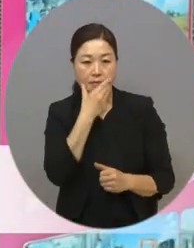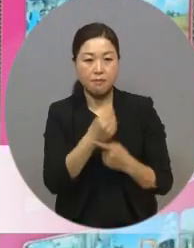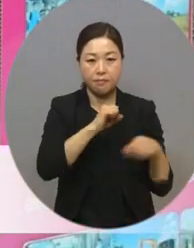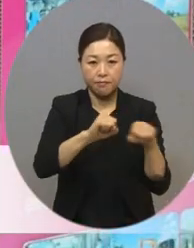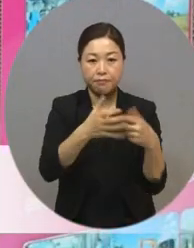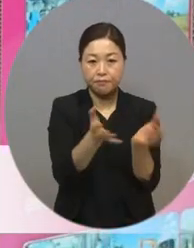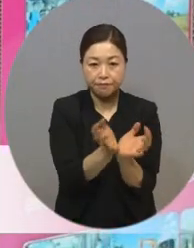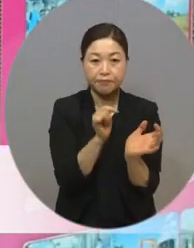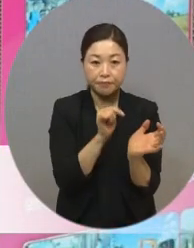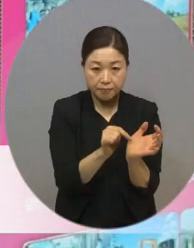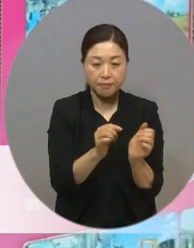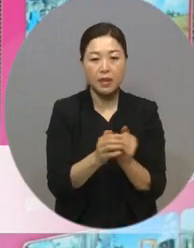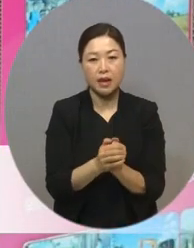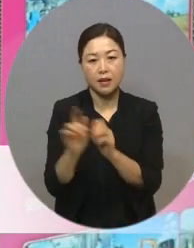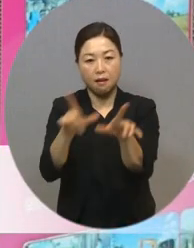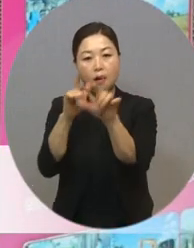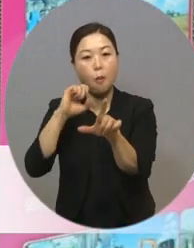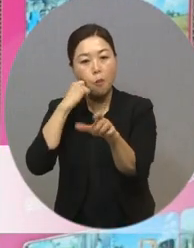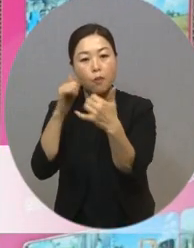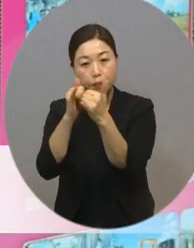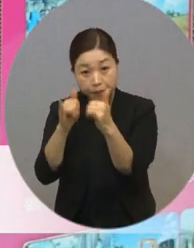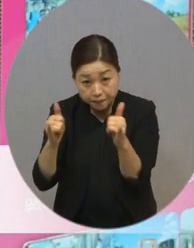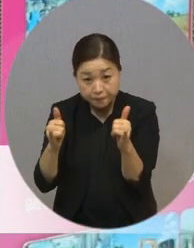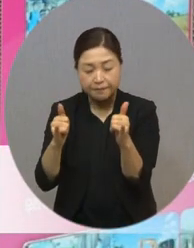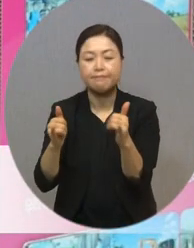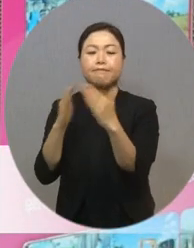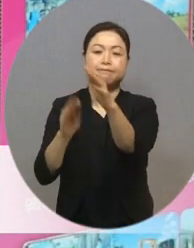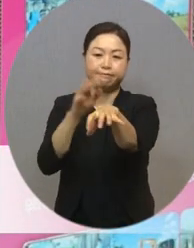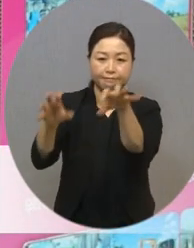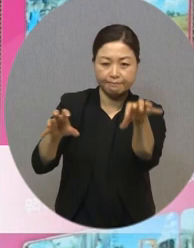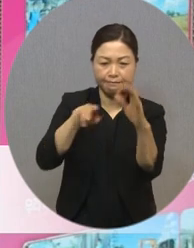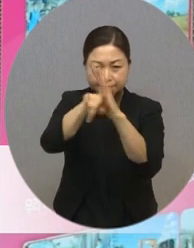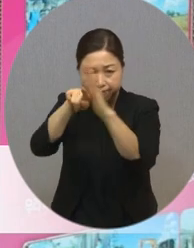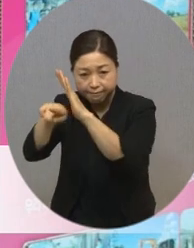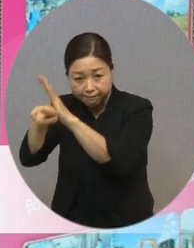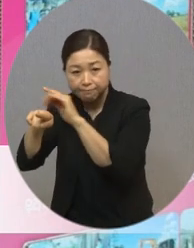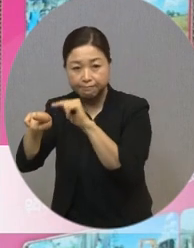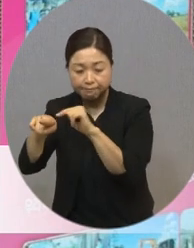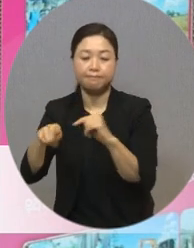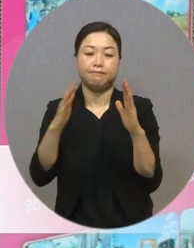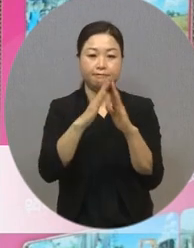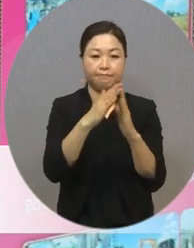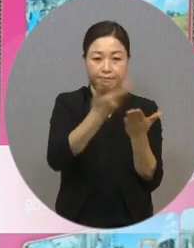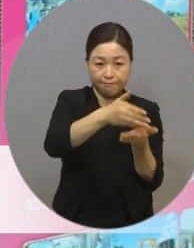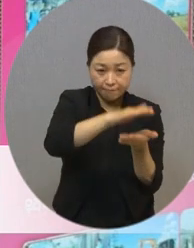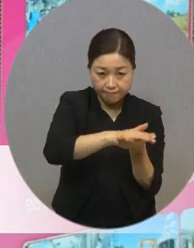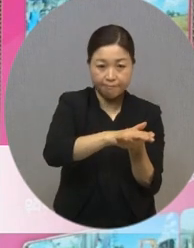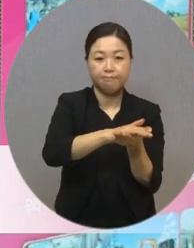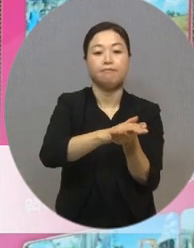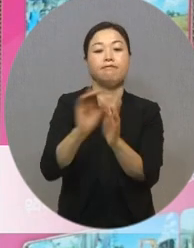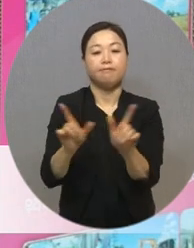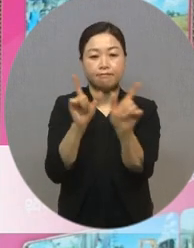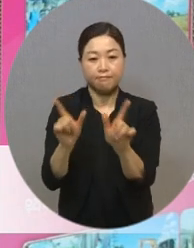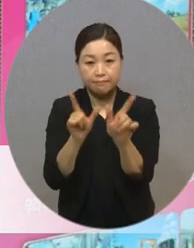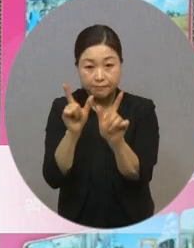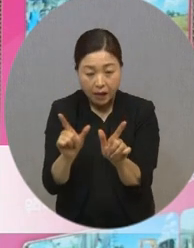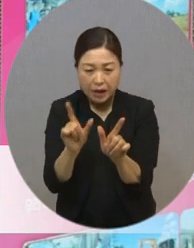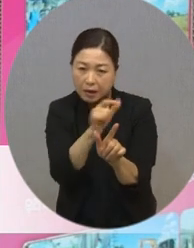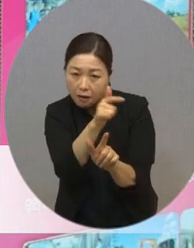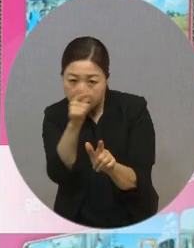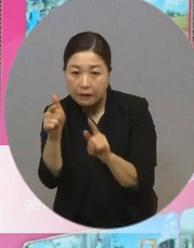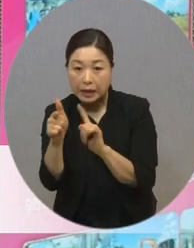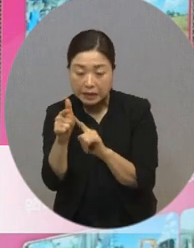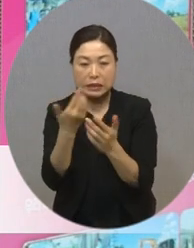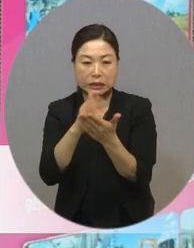대원들께 시약 계층에 어려운 이웃들을 찾아다니며 어 집을 수리해주고 생활 소규모